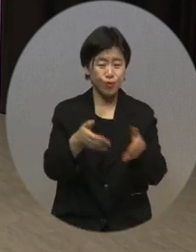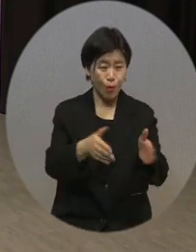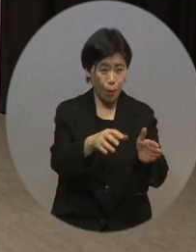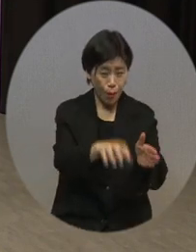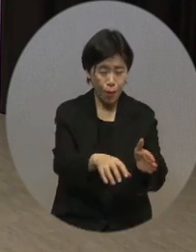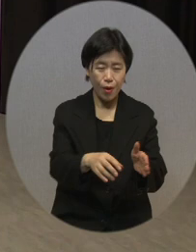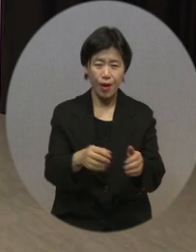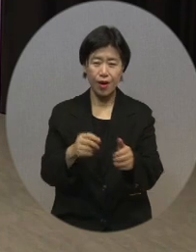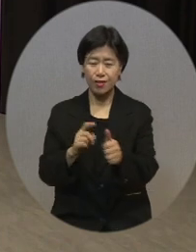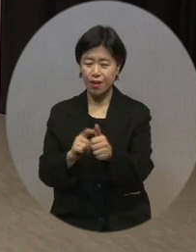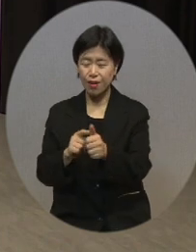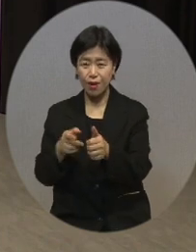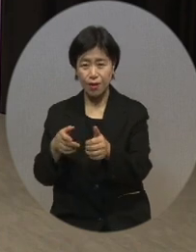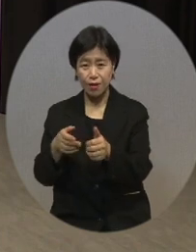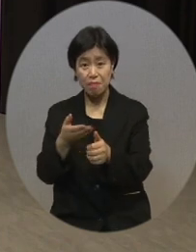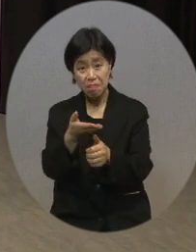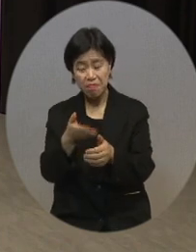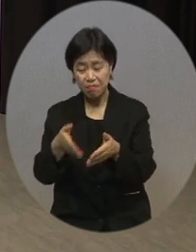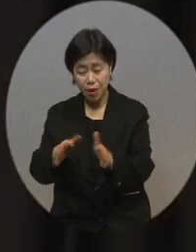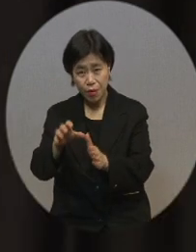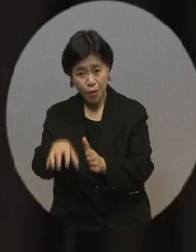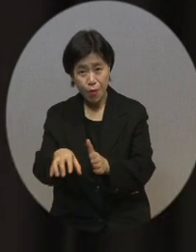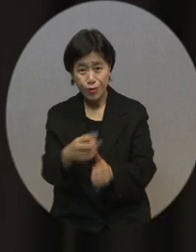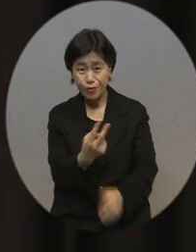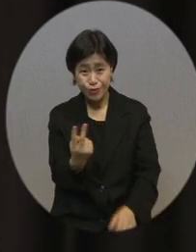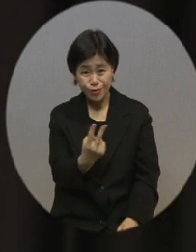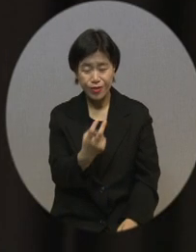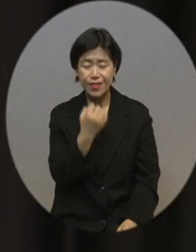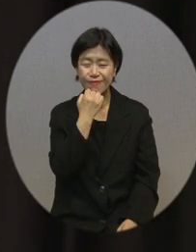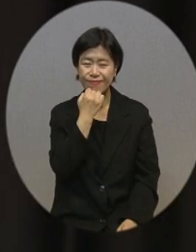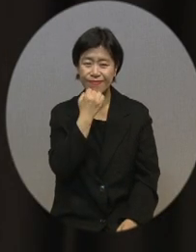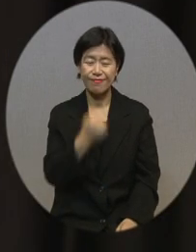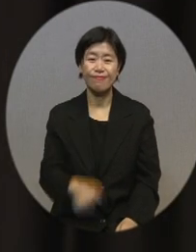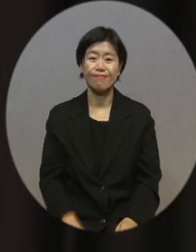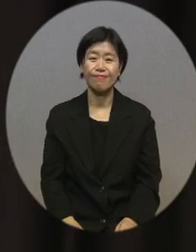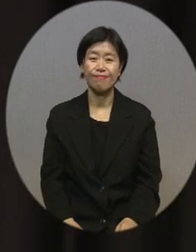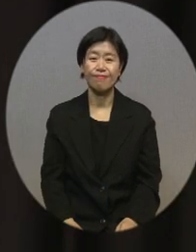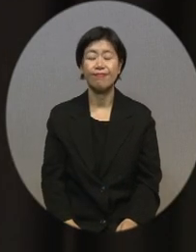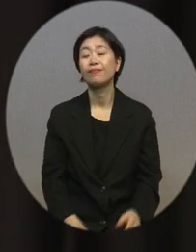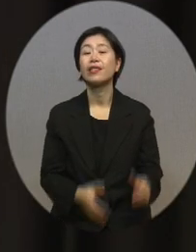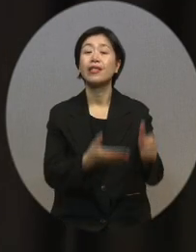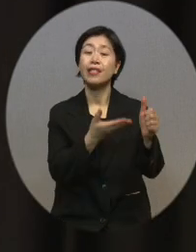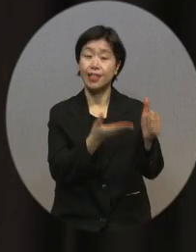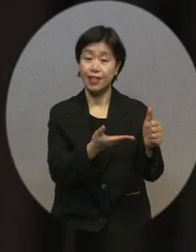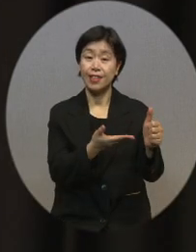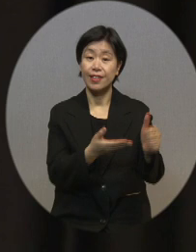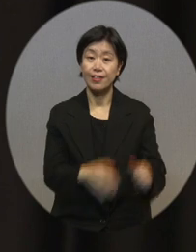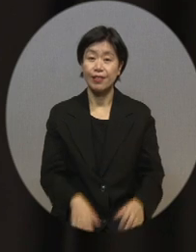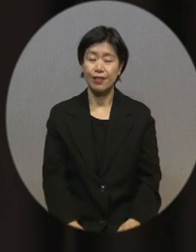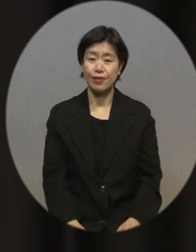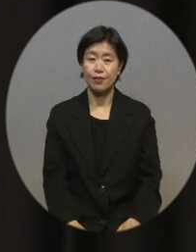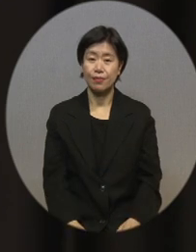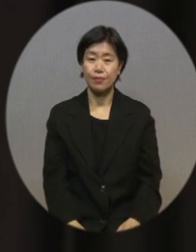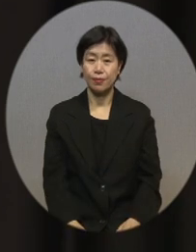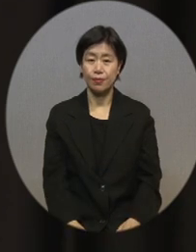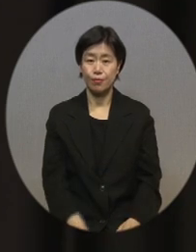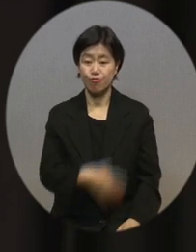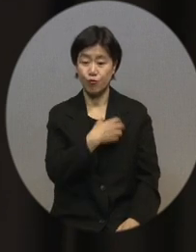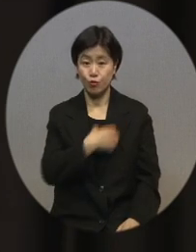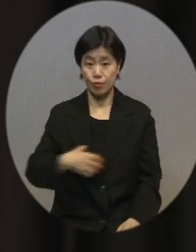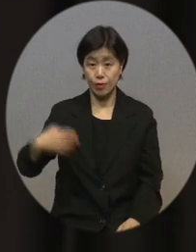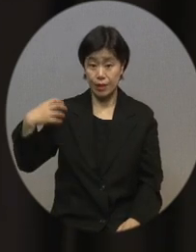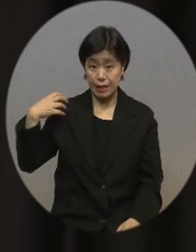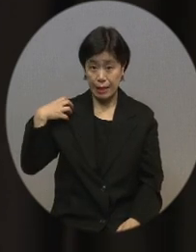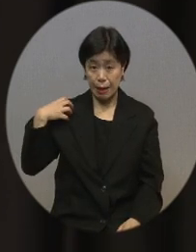네, 그렇습니다. 예, 예. 그 우리 김길성 총장께서는 구청장이 되기